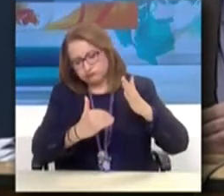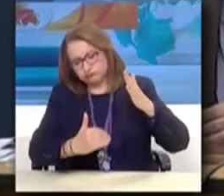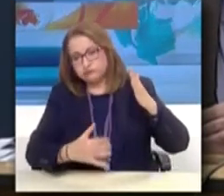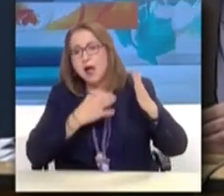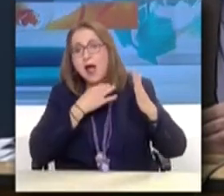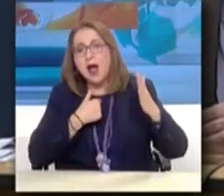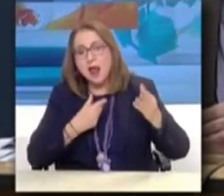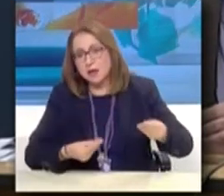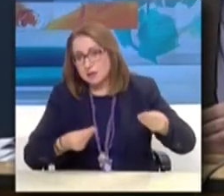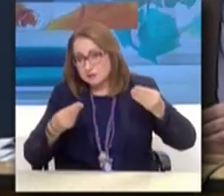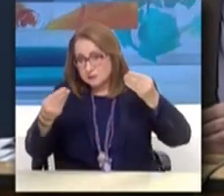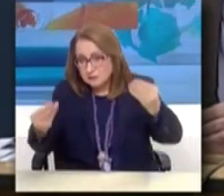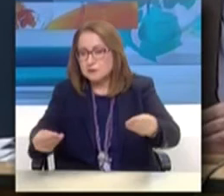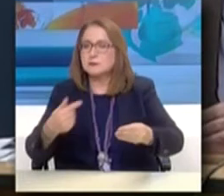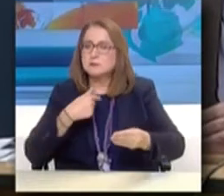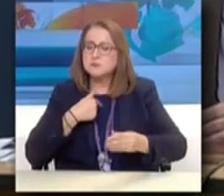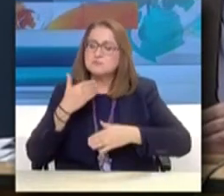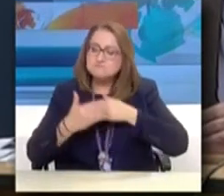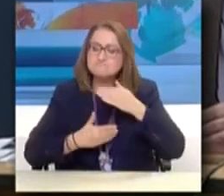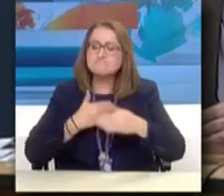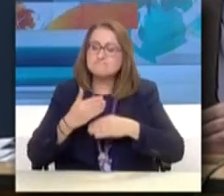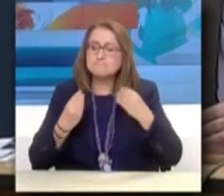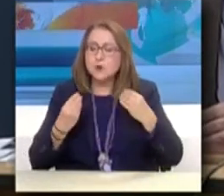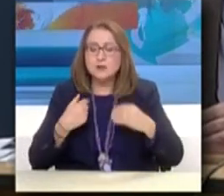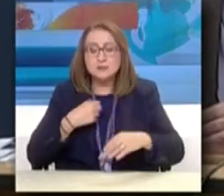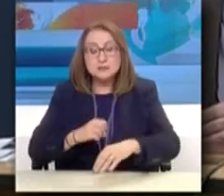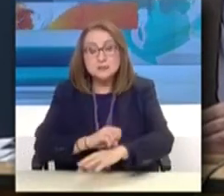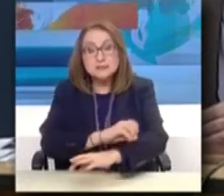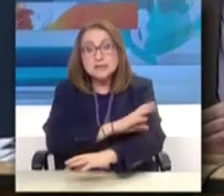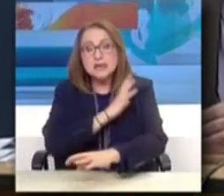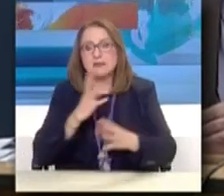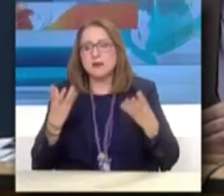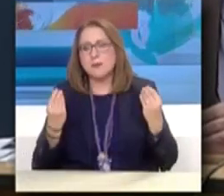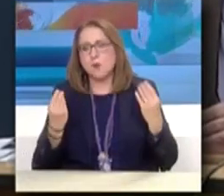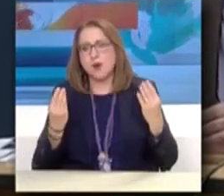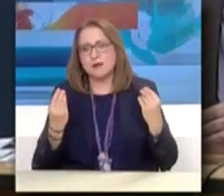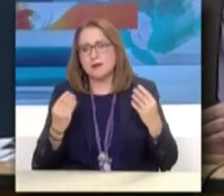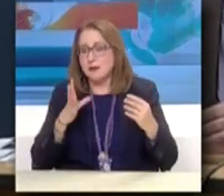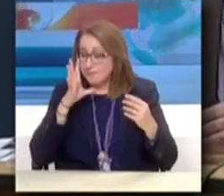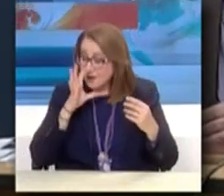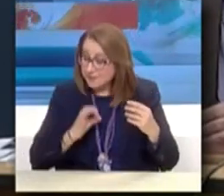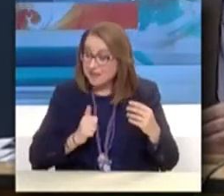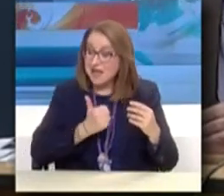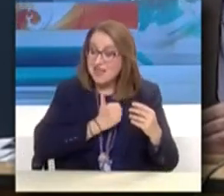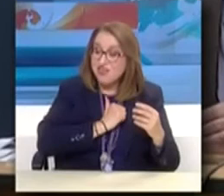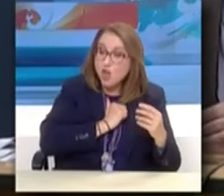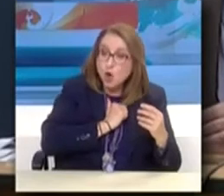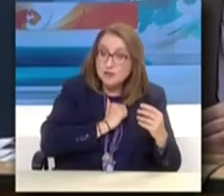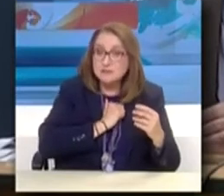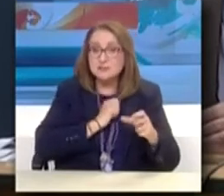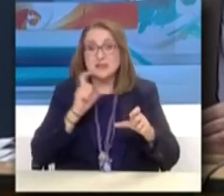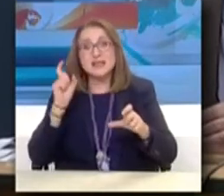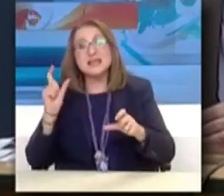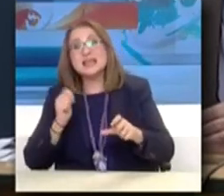πάρα πολύ καλό δρόμο. Είναι πραγματικά συγκινητική ανταπόκριση τόσο ιδιωτών όσο και των ιδιωτικών